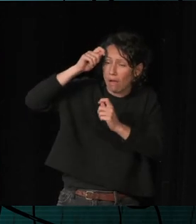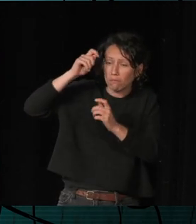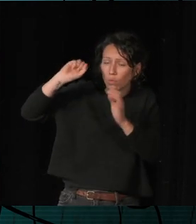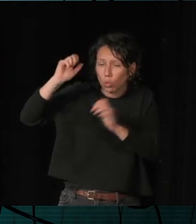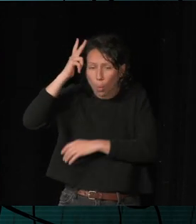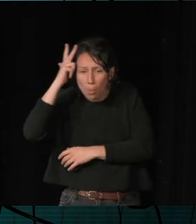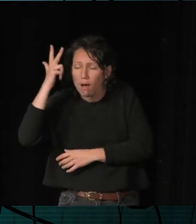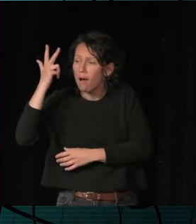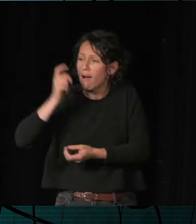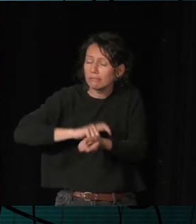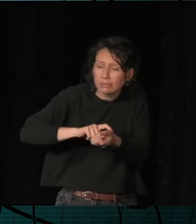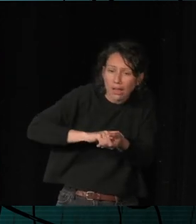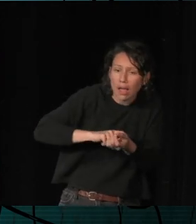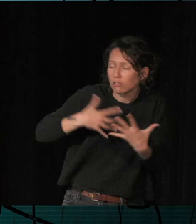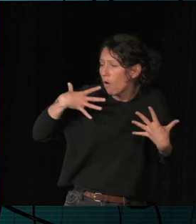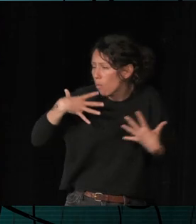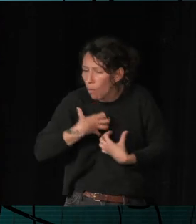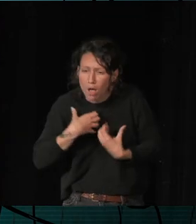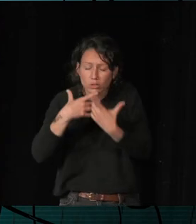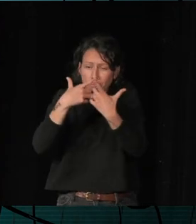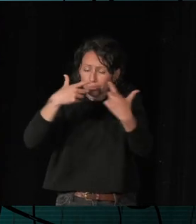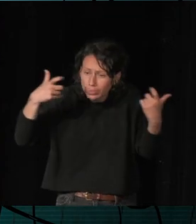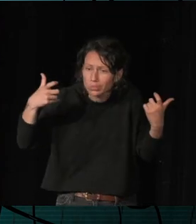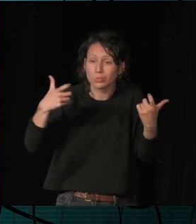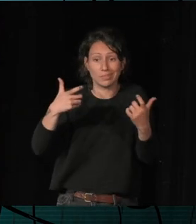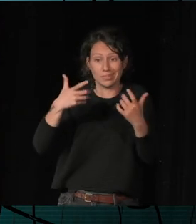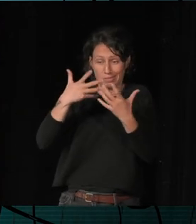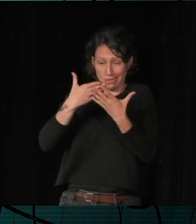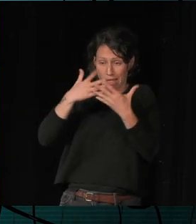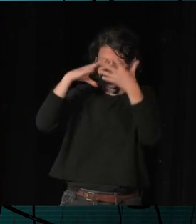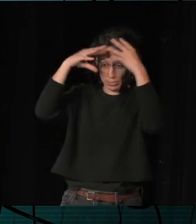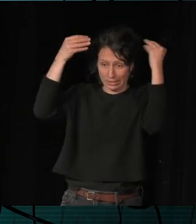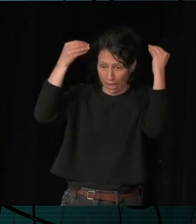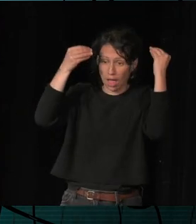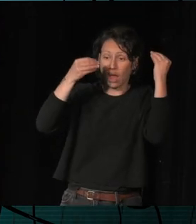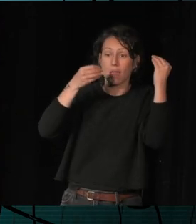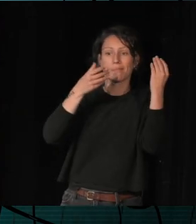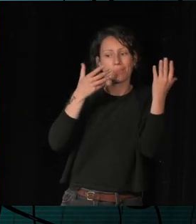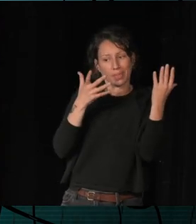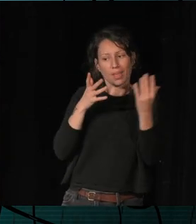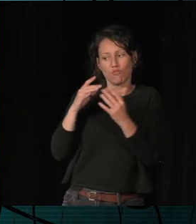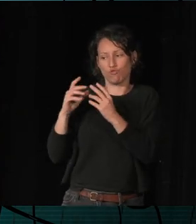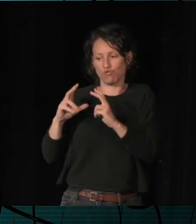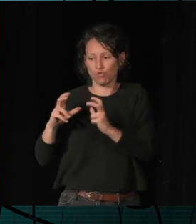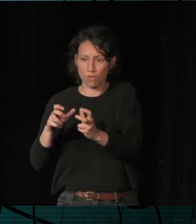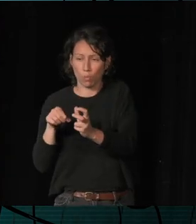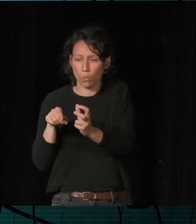en rendre compte avec les mots et avec l'abstraction qu'il y a dans les mots et dans ce qu'ils peuvent nous évoquer, le jeu vidéo